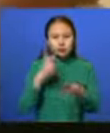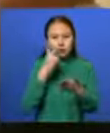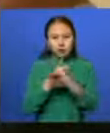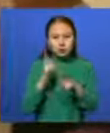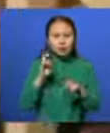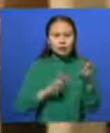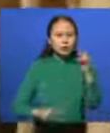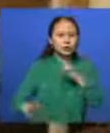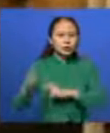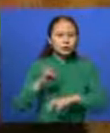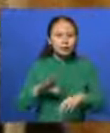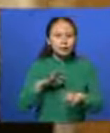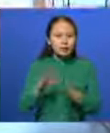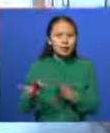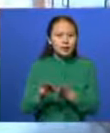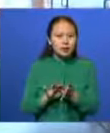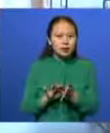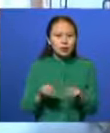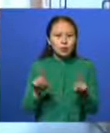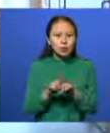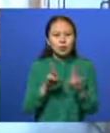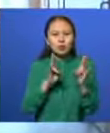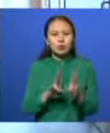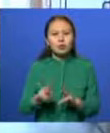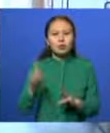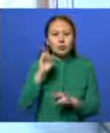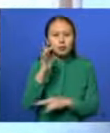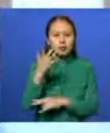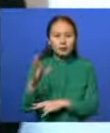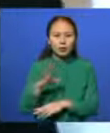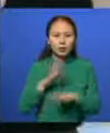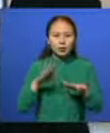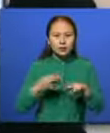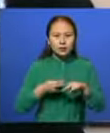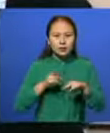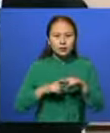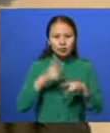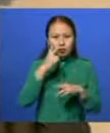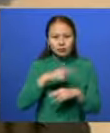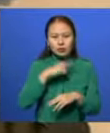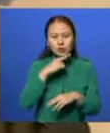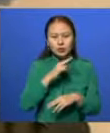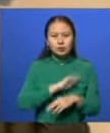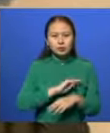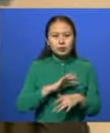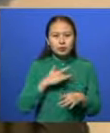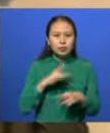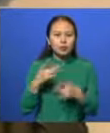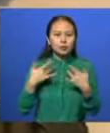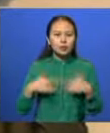жедел іздестіру шараларын ұйымдастырды. Ал жапа шеккен қорықтың орманшысы екен. Ол қаруына салғырт қараған үшін жұмыстан